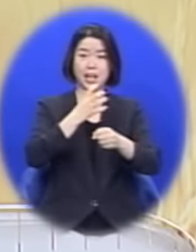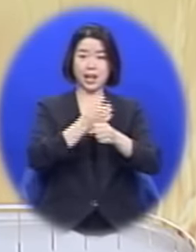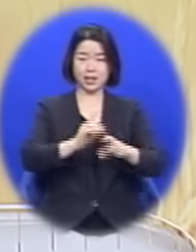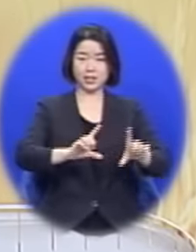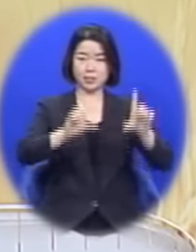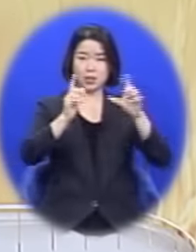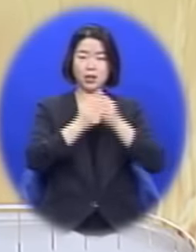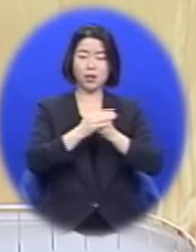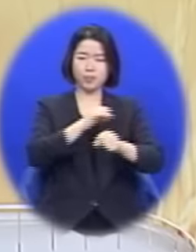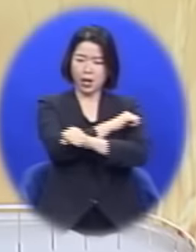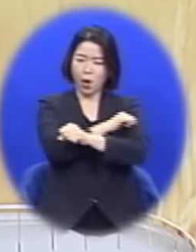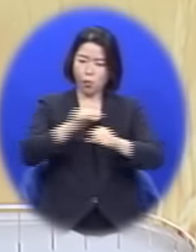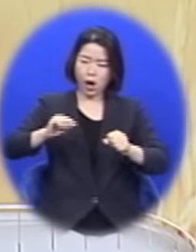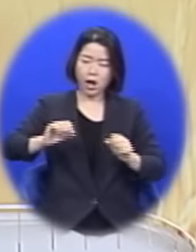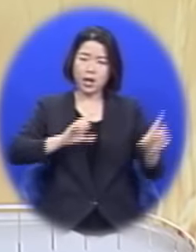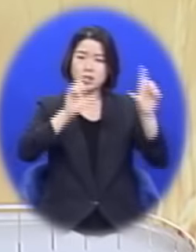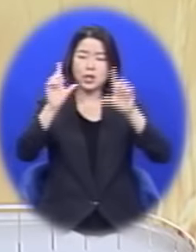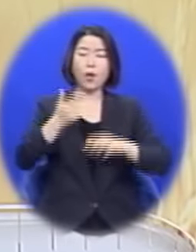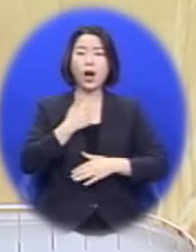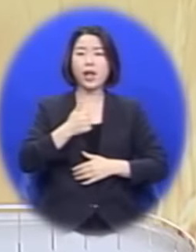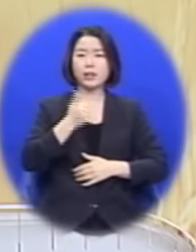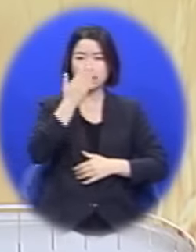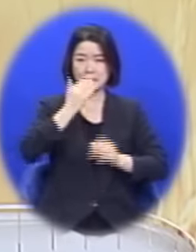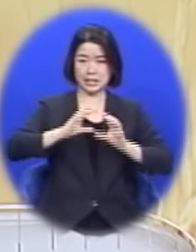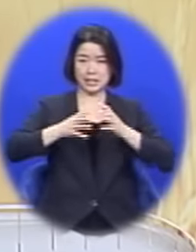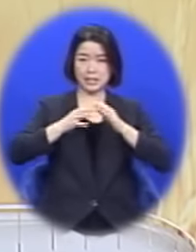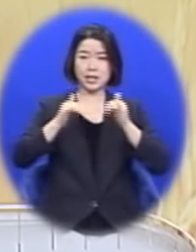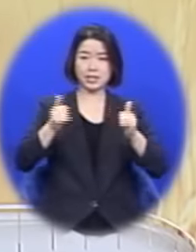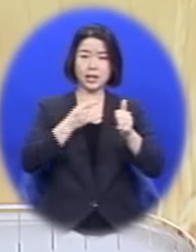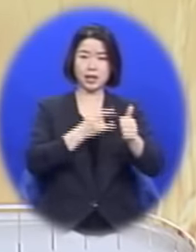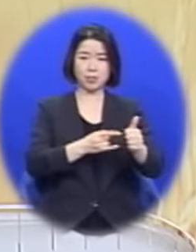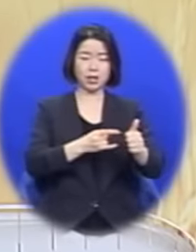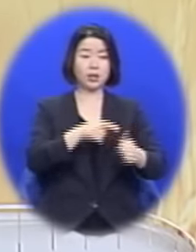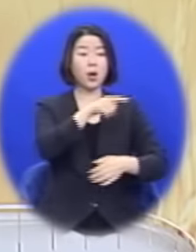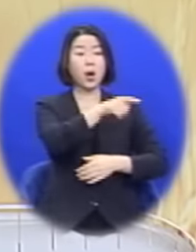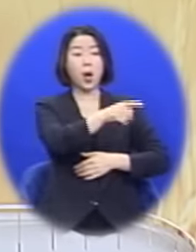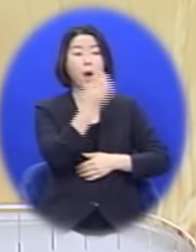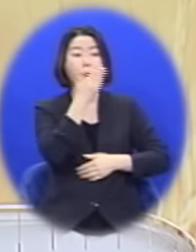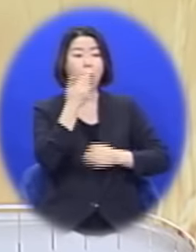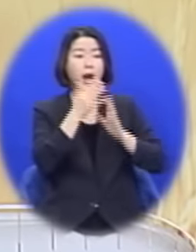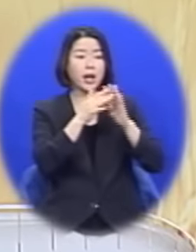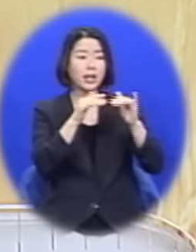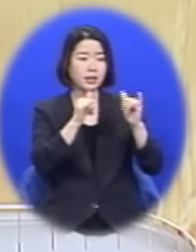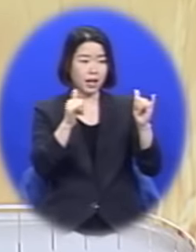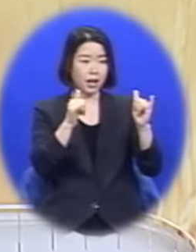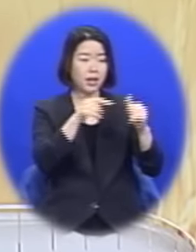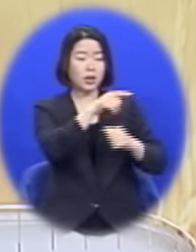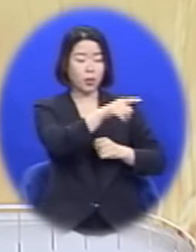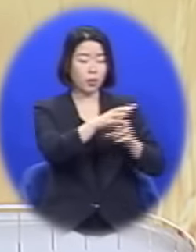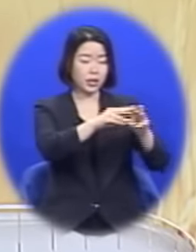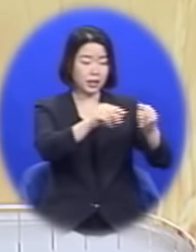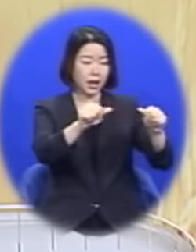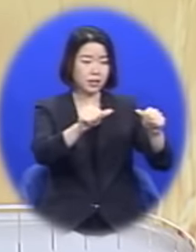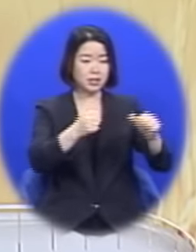그 이스라엘 백성들의 눈에는 가나안 땅은 적과 꿀이 흐르는 땅이라는 뜻입니다.